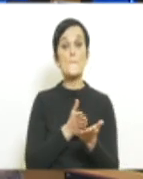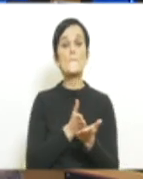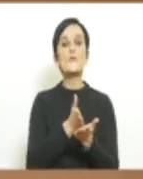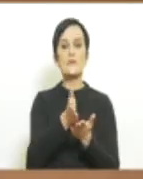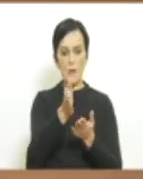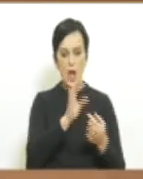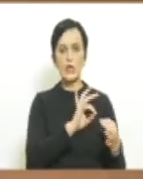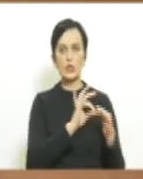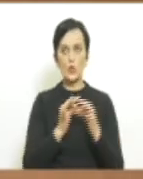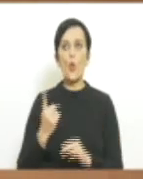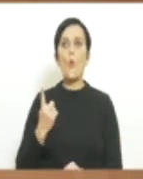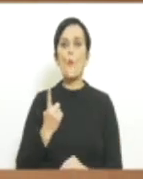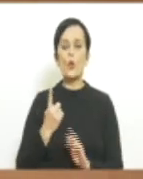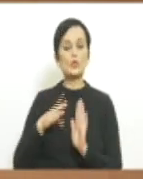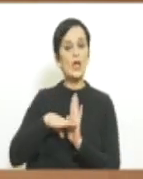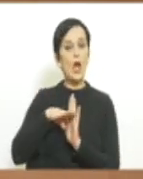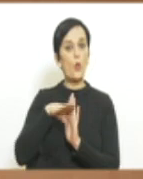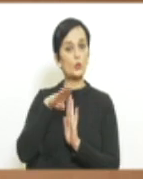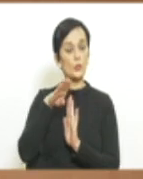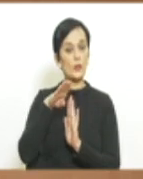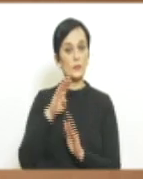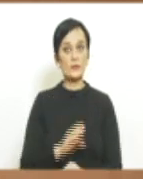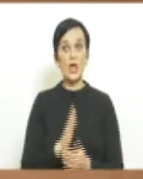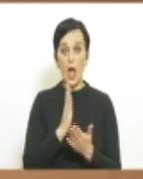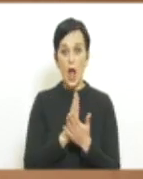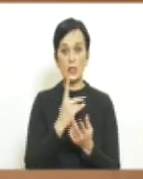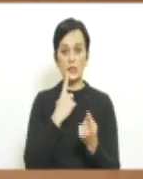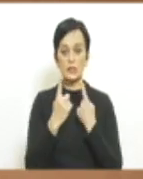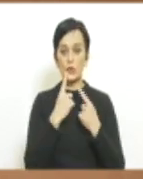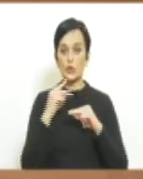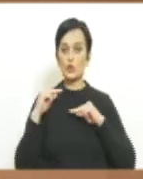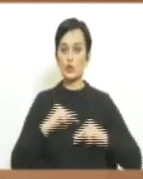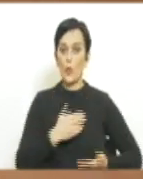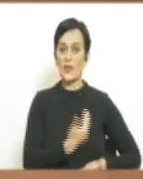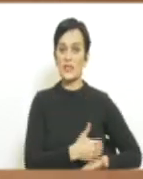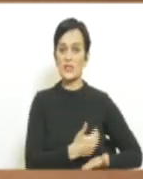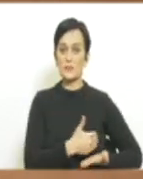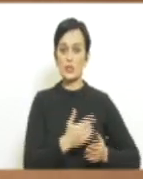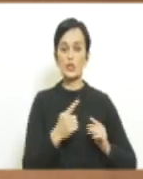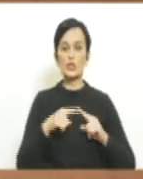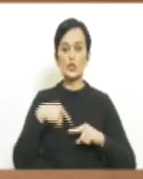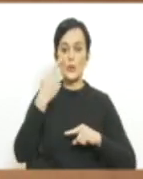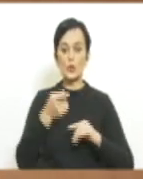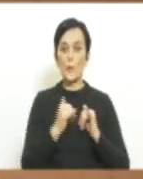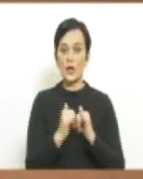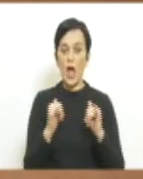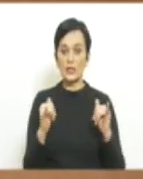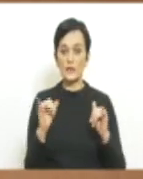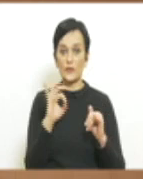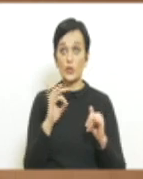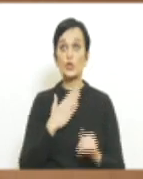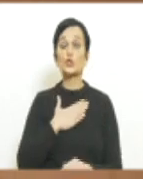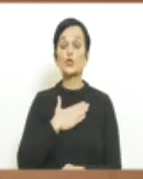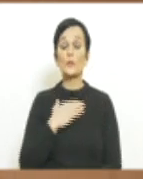გარკვეულ მოსალოდნელ გაუმჯობესებებზე. Არის საუბარი შრომის ინსპექციის, ასე ვთქვათ, შემდგომ განვითარებაზე.